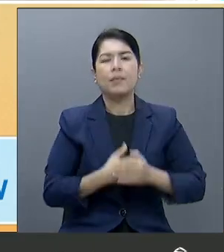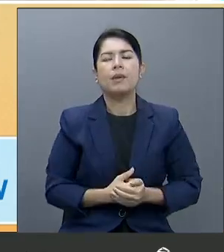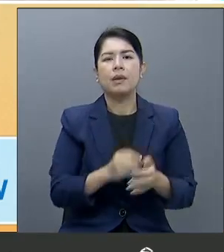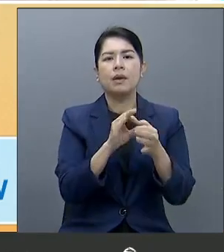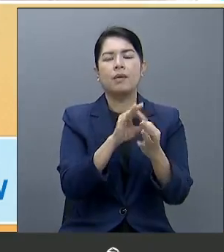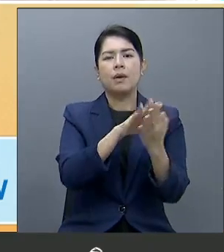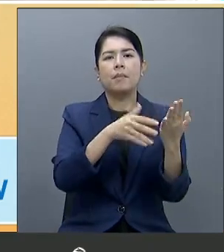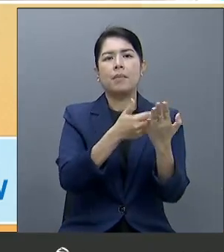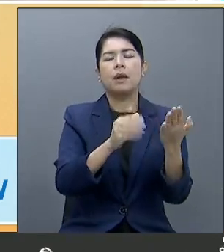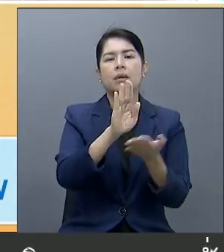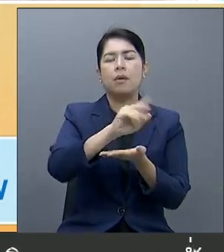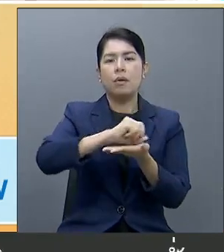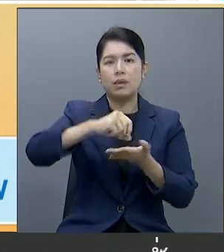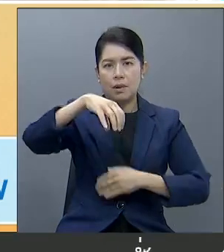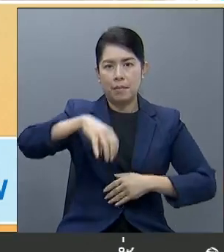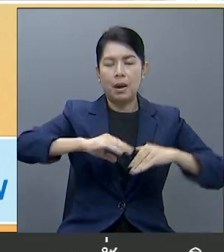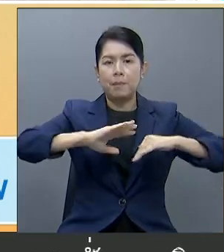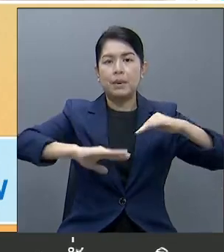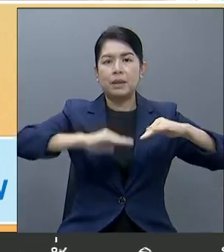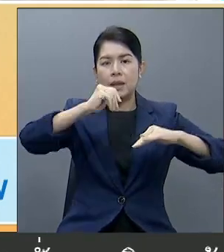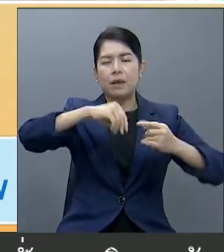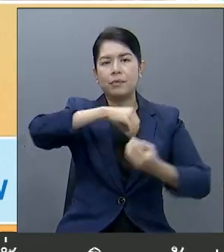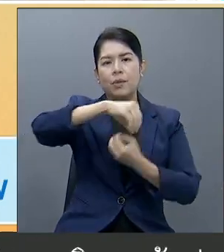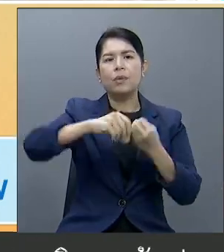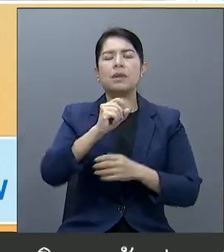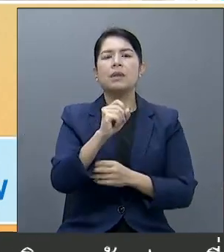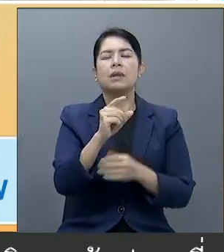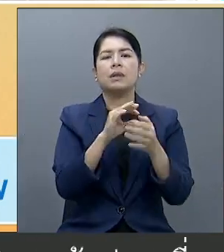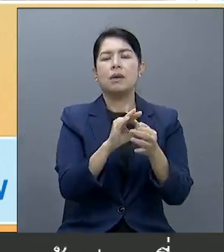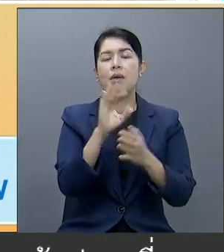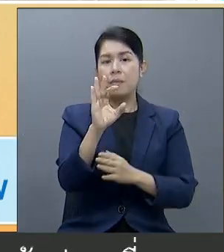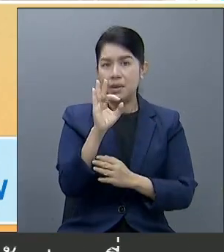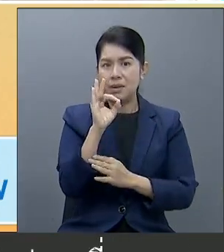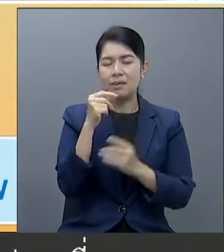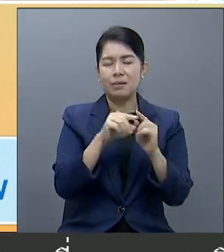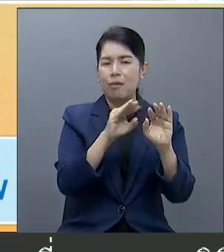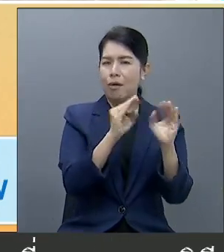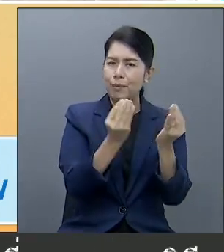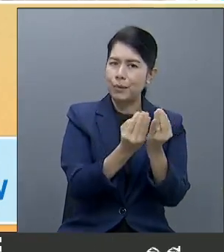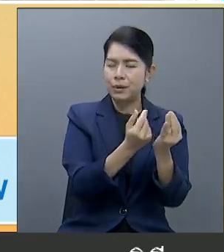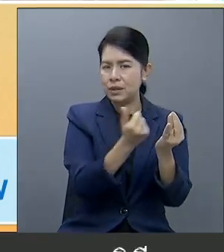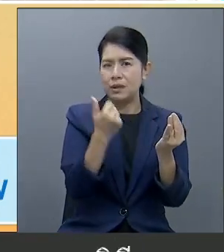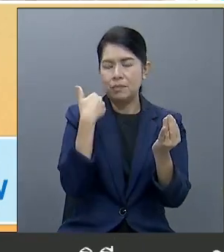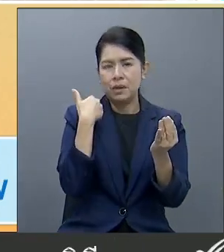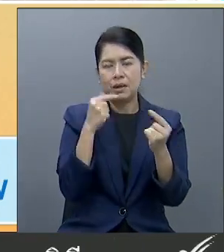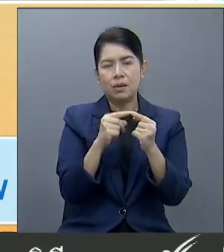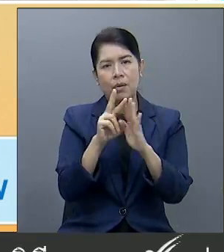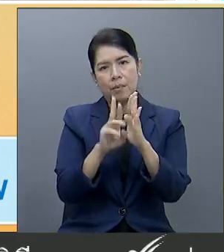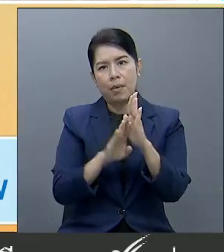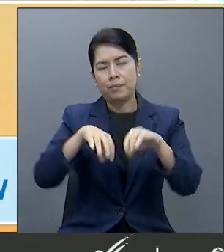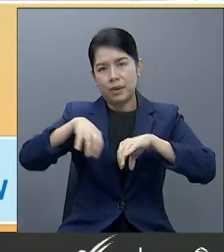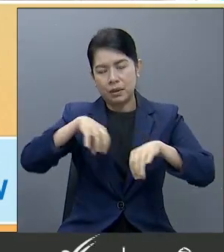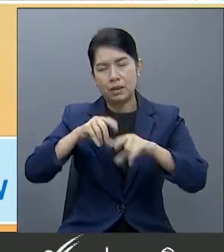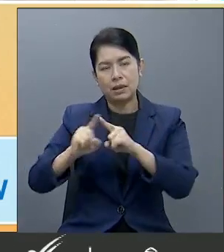ฒน์ค่ะก็ระบุว่าเรื่องของการสร้างครอบครัวที่มีคุณภาพการมีระบบที่เอื้อแล้วก็มีและการเกิดของบุตร